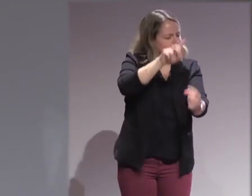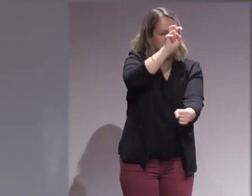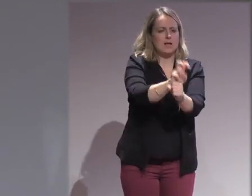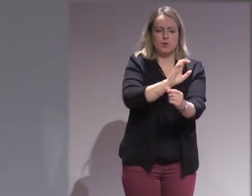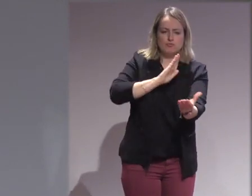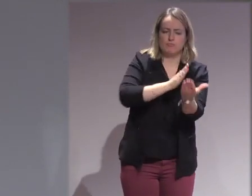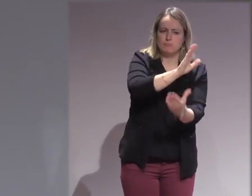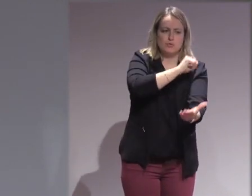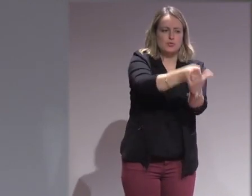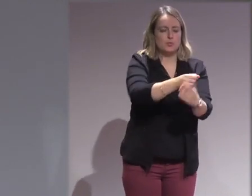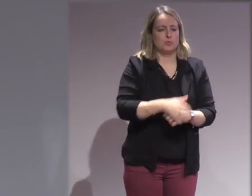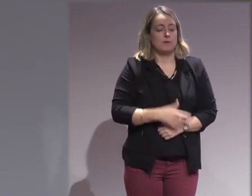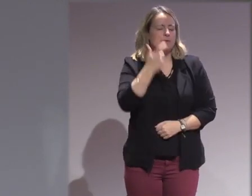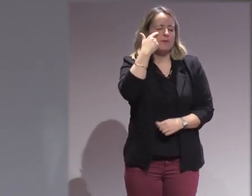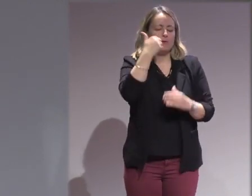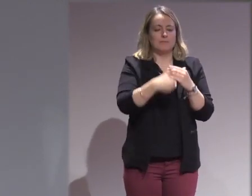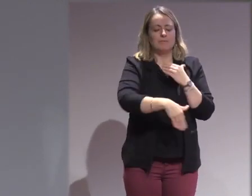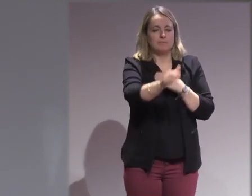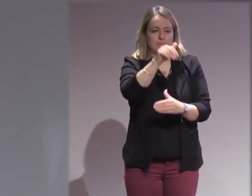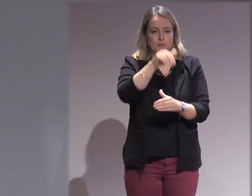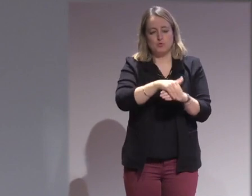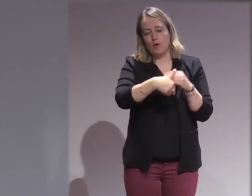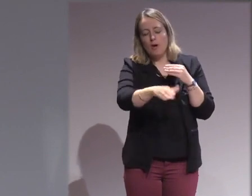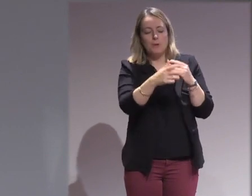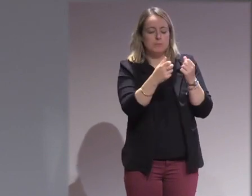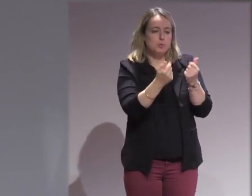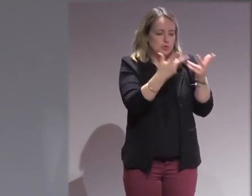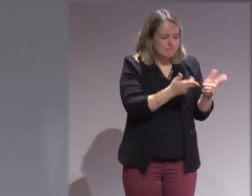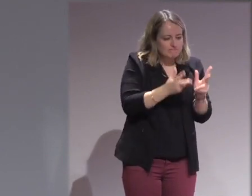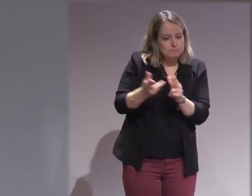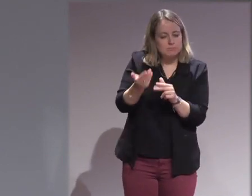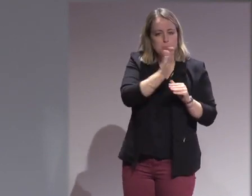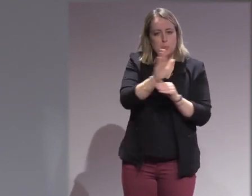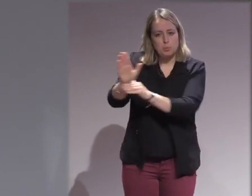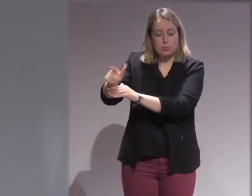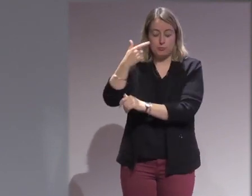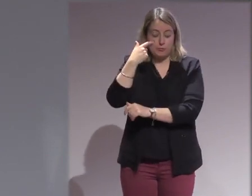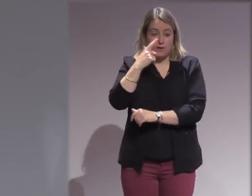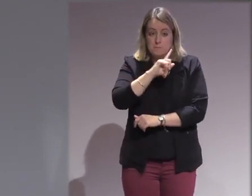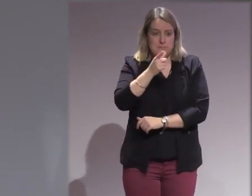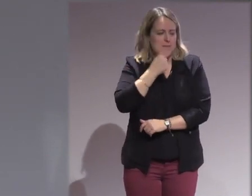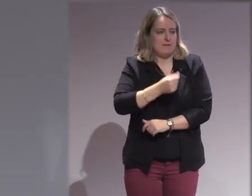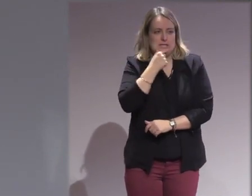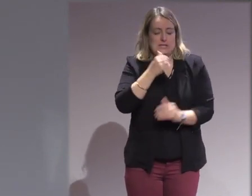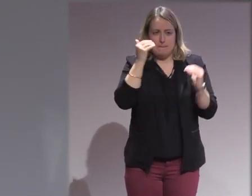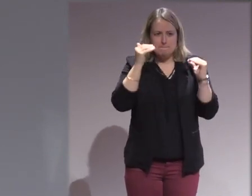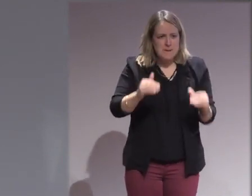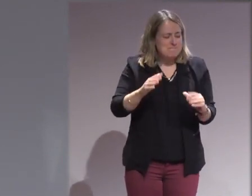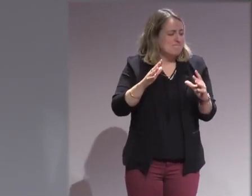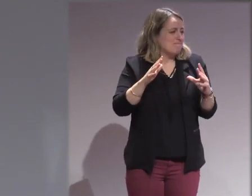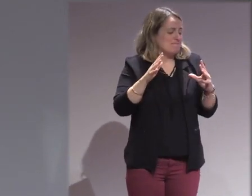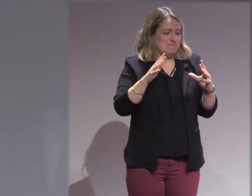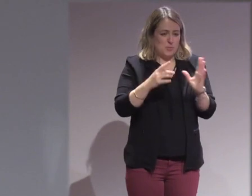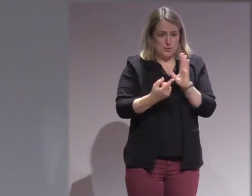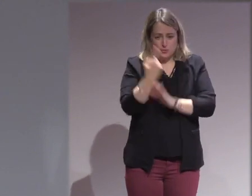aussi au fur et à mesure des extraits que ça n'a pas été simple même d'être reçu